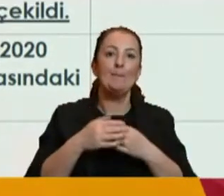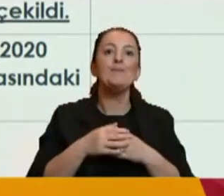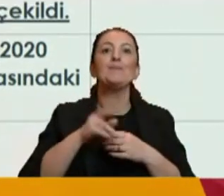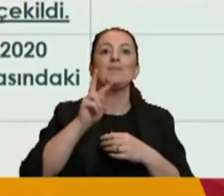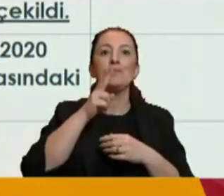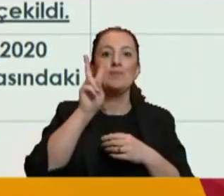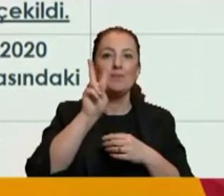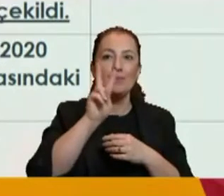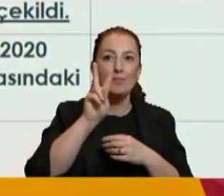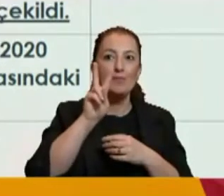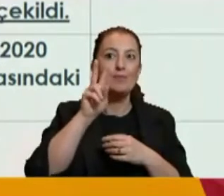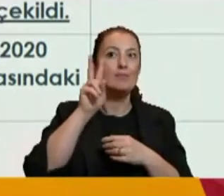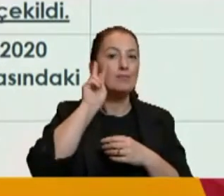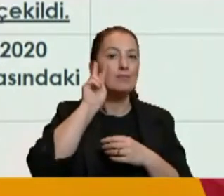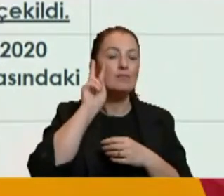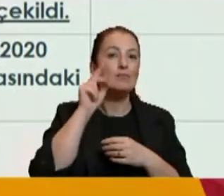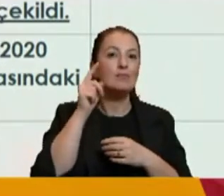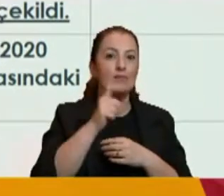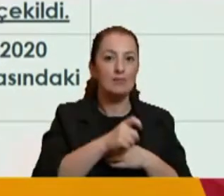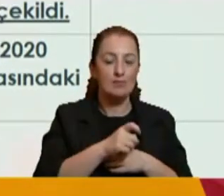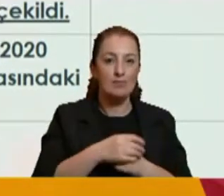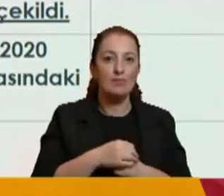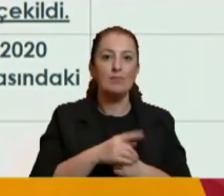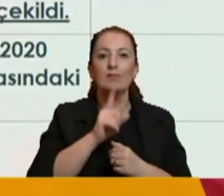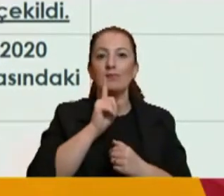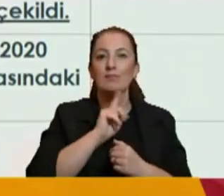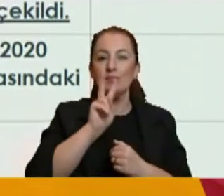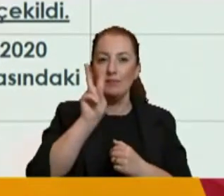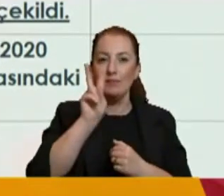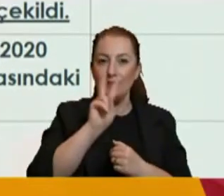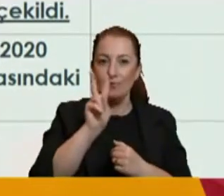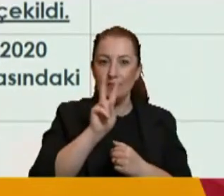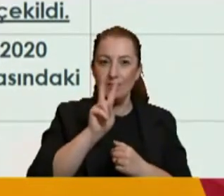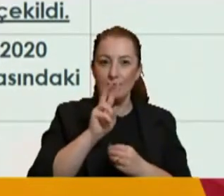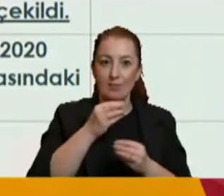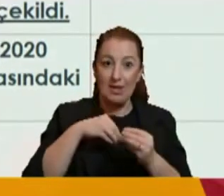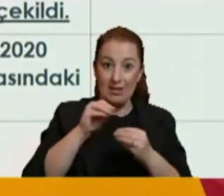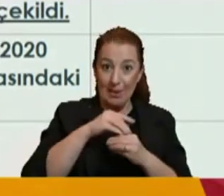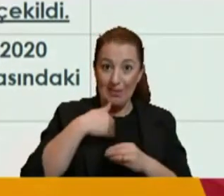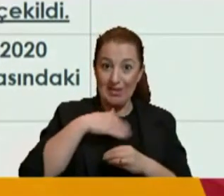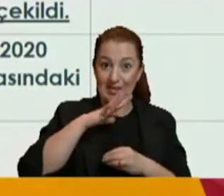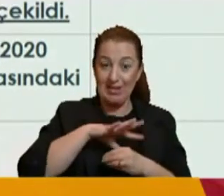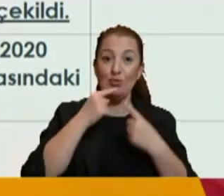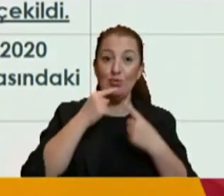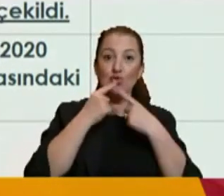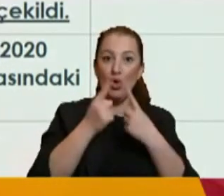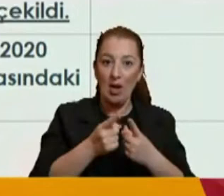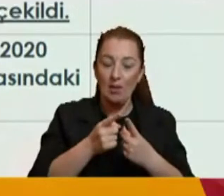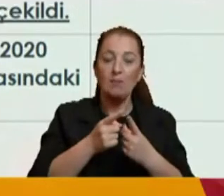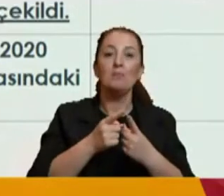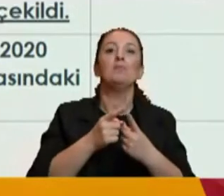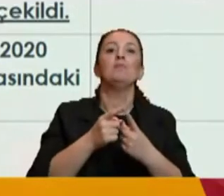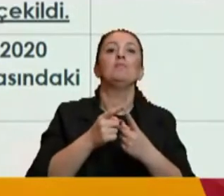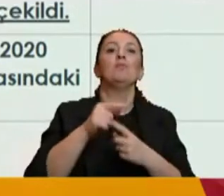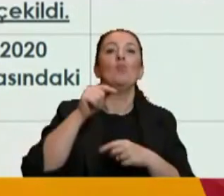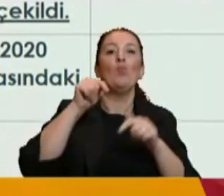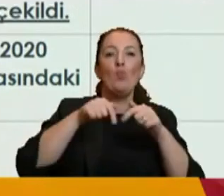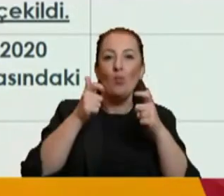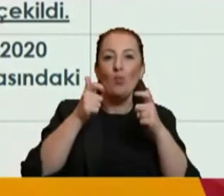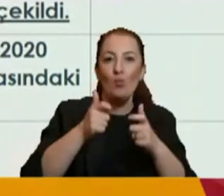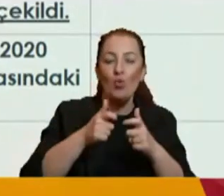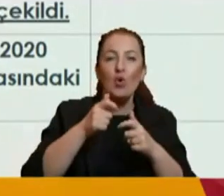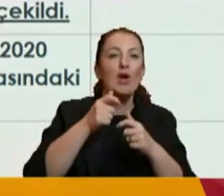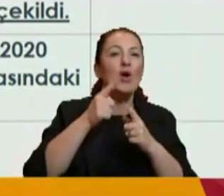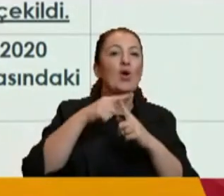2020 Aralık ayında yüzde yirmi talep etmişiz buradaki tüf